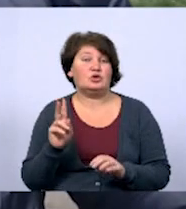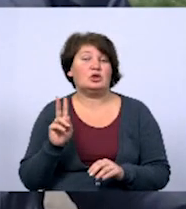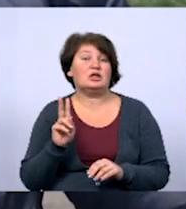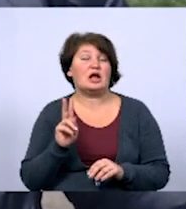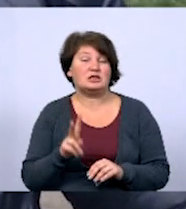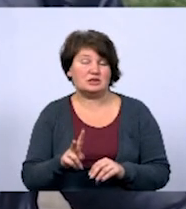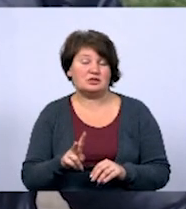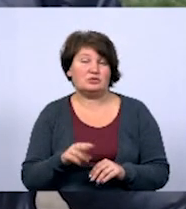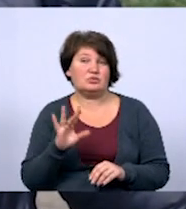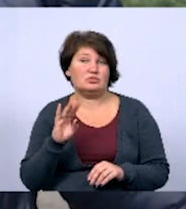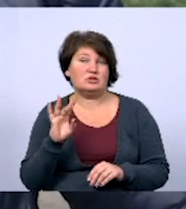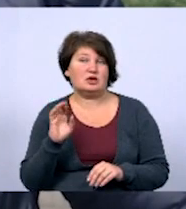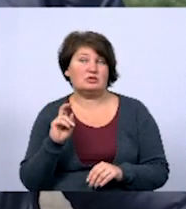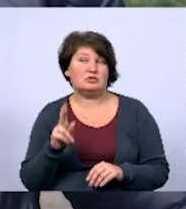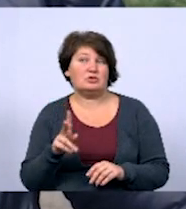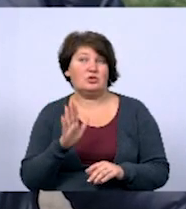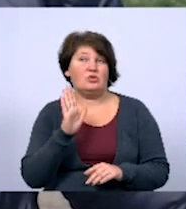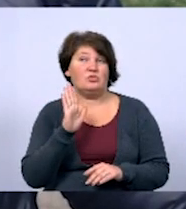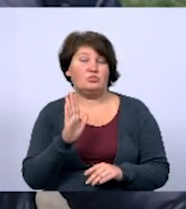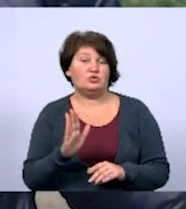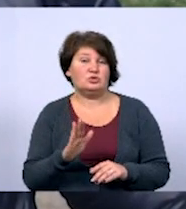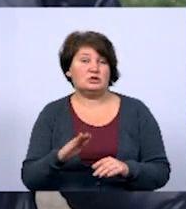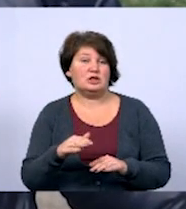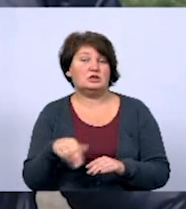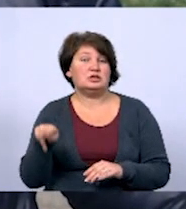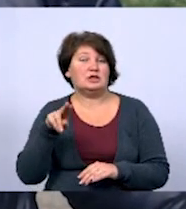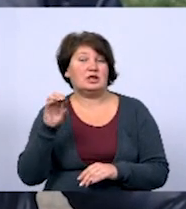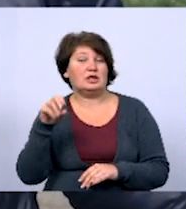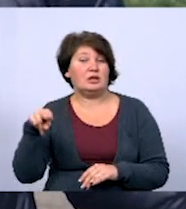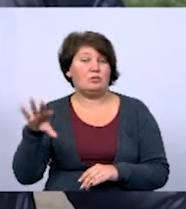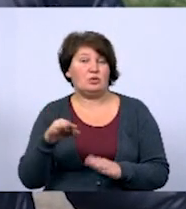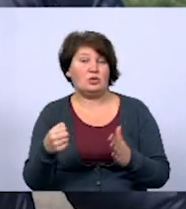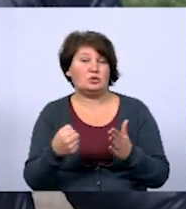буде курсувати від тролейбусного депо до вулиці Дністровської.